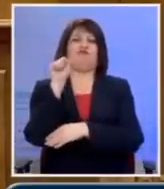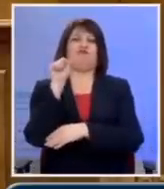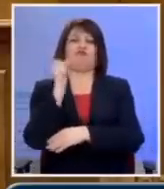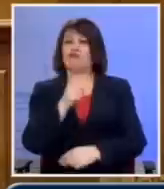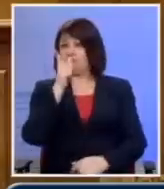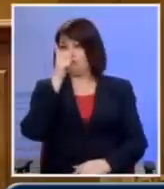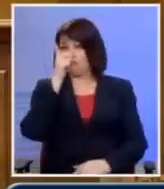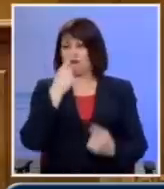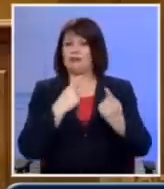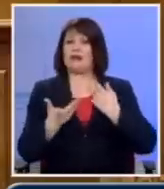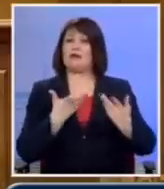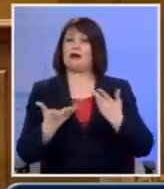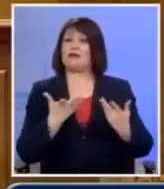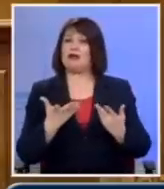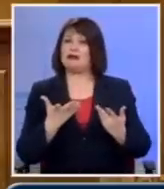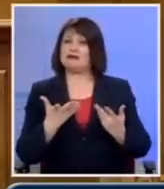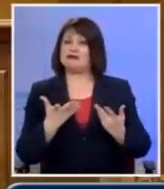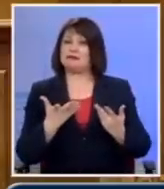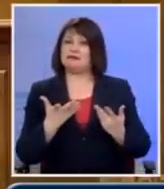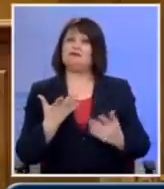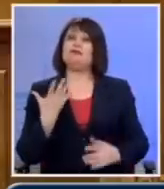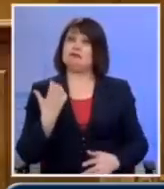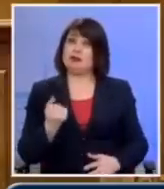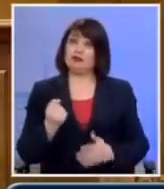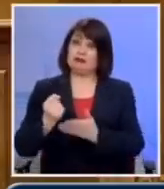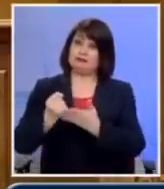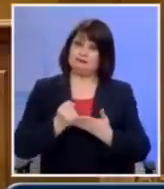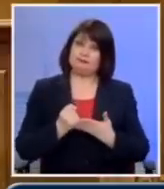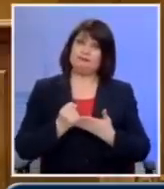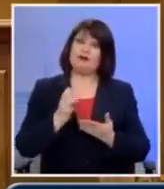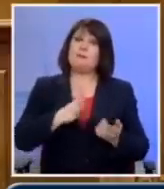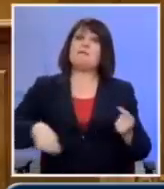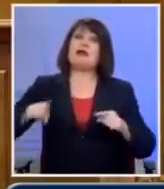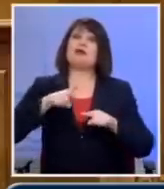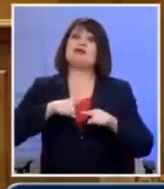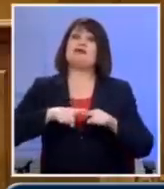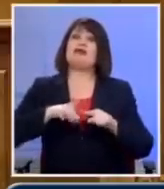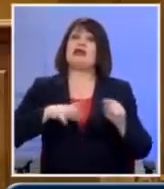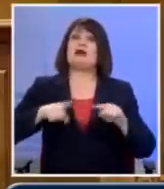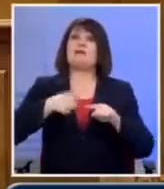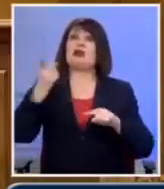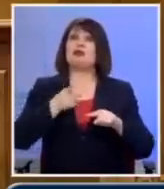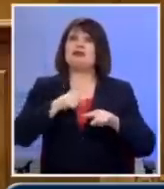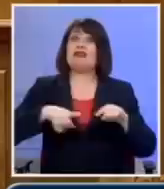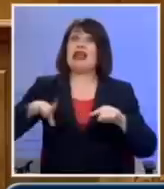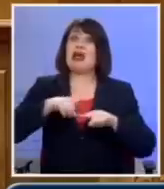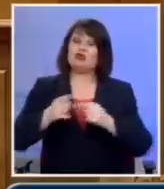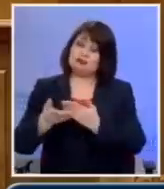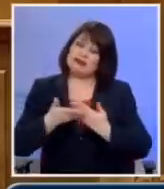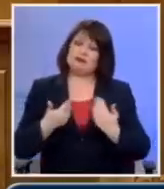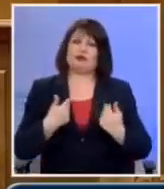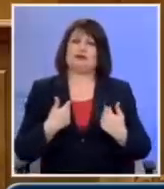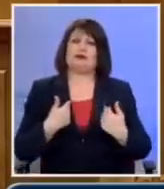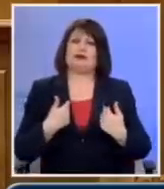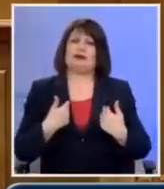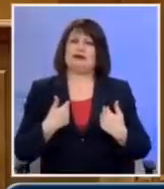περήφανα, και έχει την μεγάλη υποστήριξη της μεγάλης πλειοψηφίας του ελληνικού λαού, κύριε Σαμαρά. Που αντί